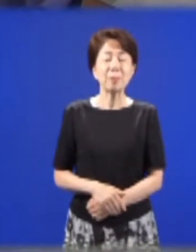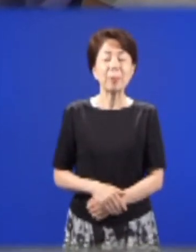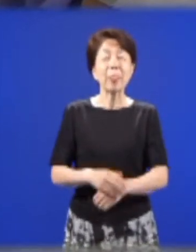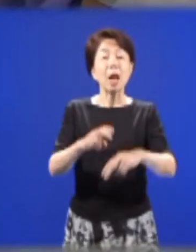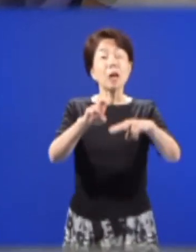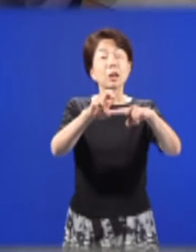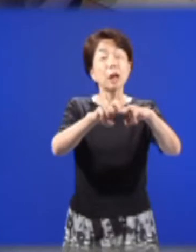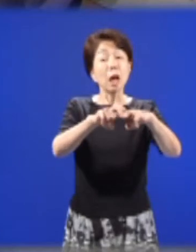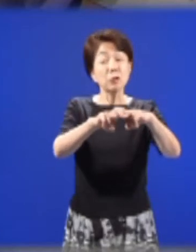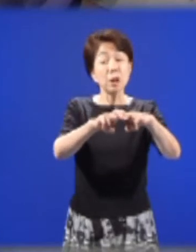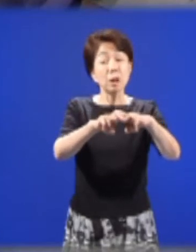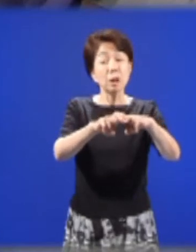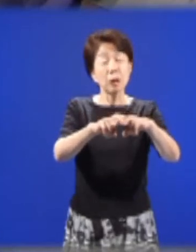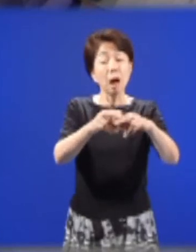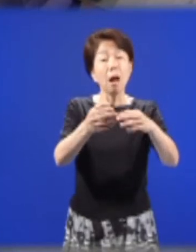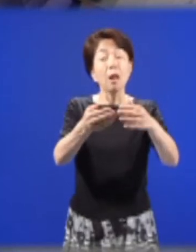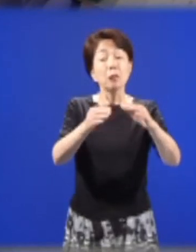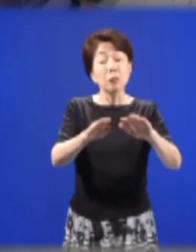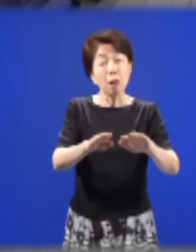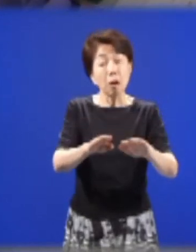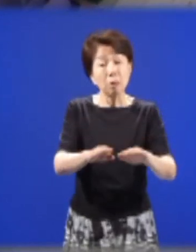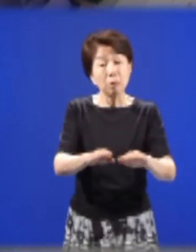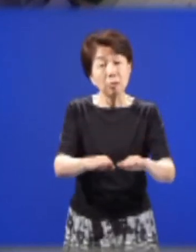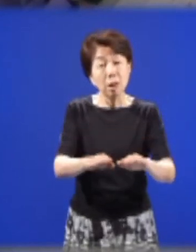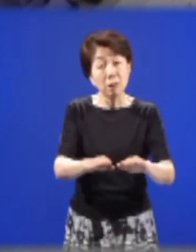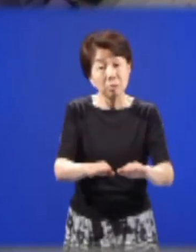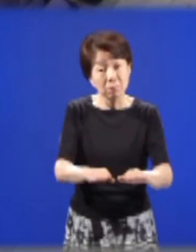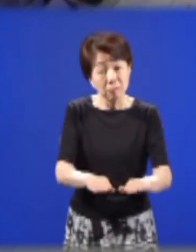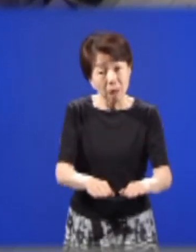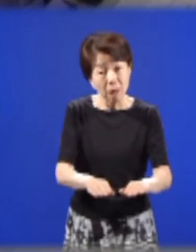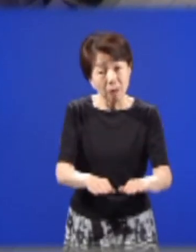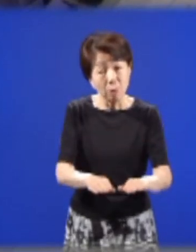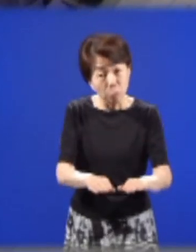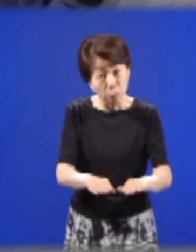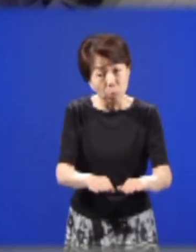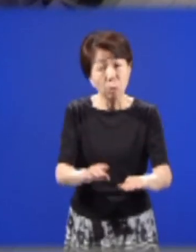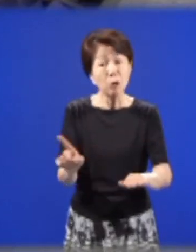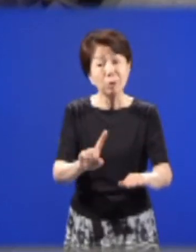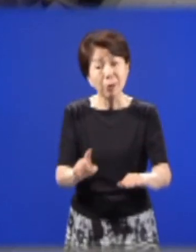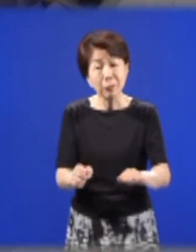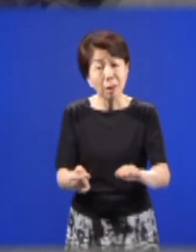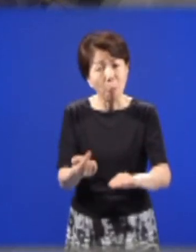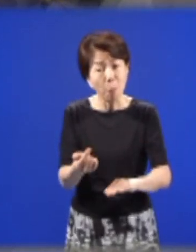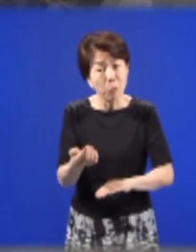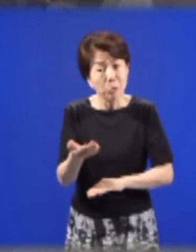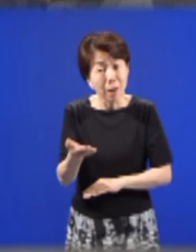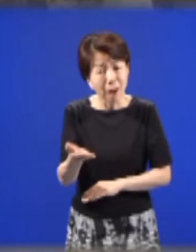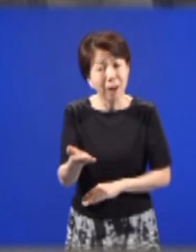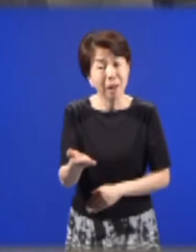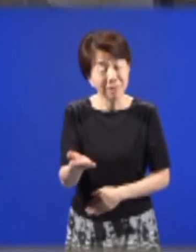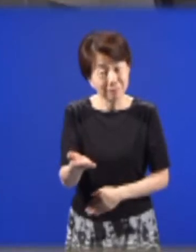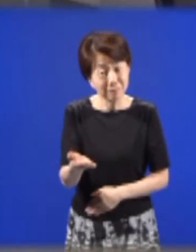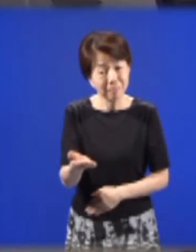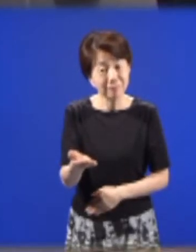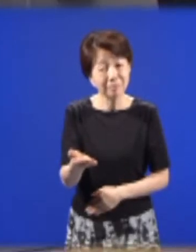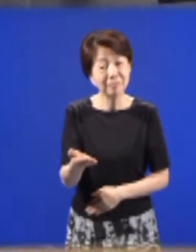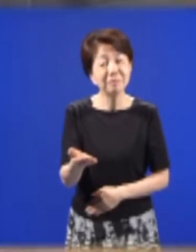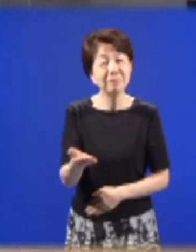客席が下がっていって何が起こるかというと、